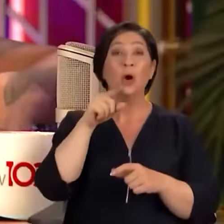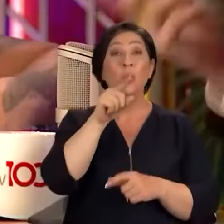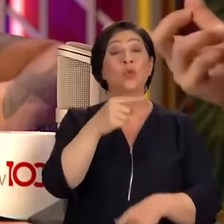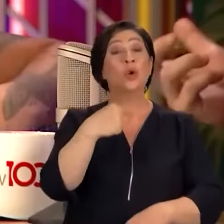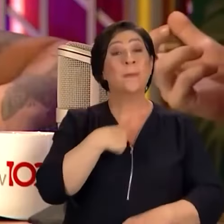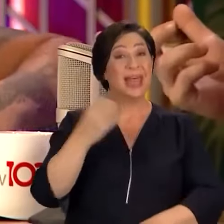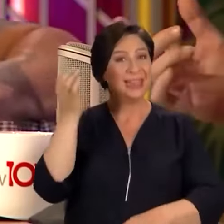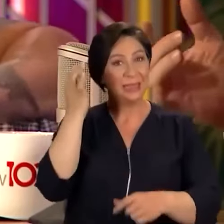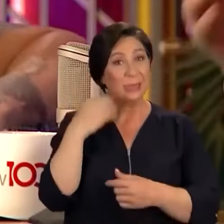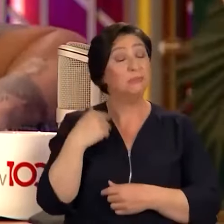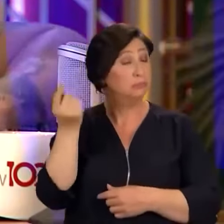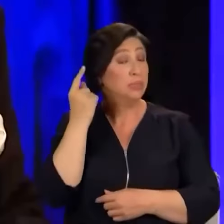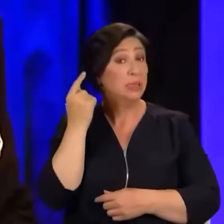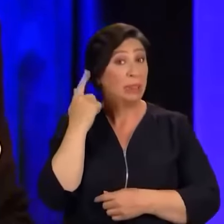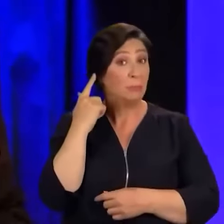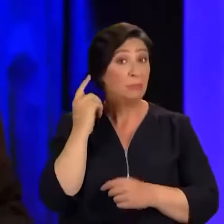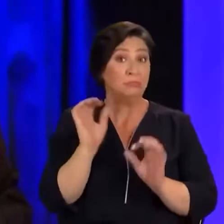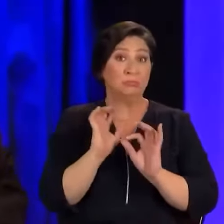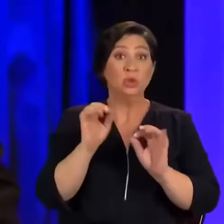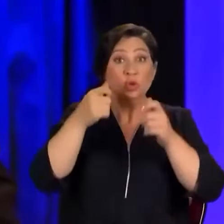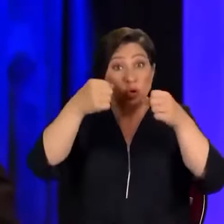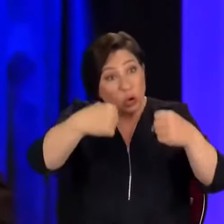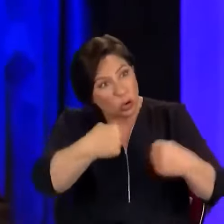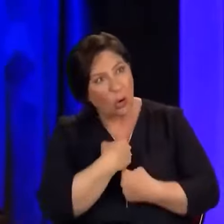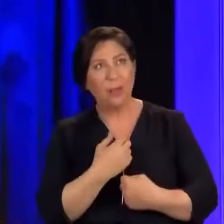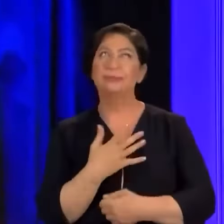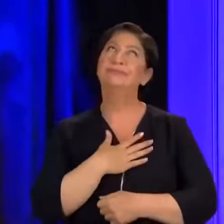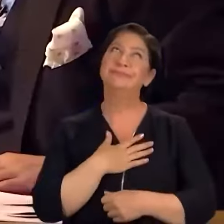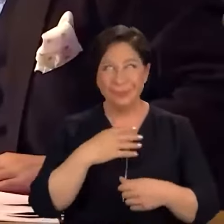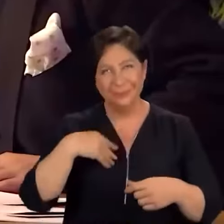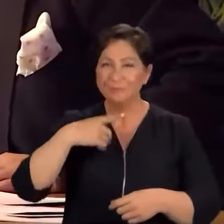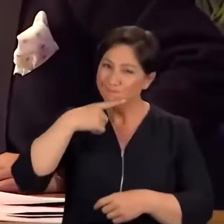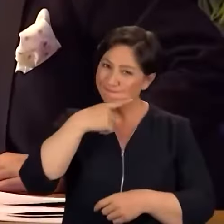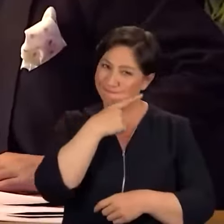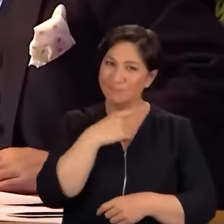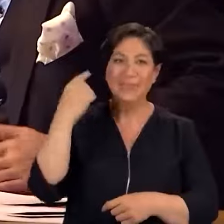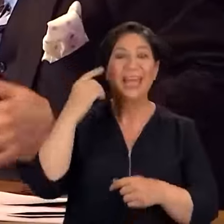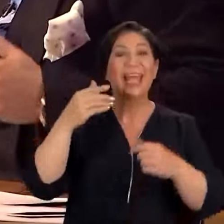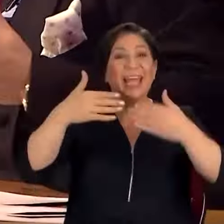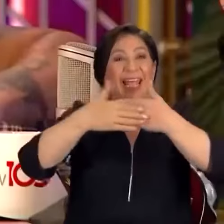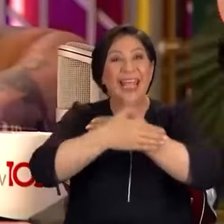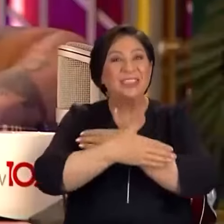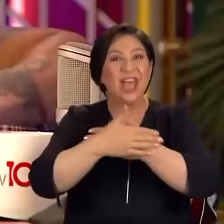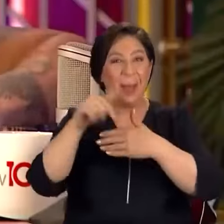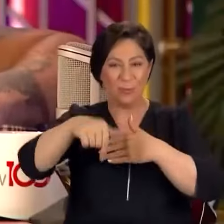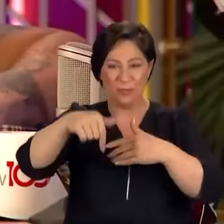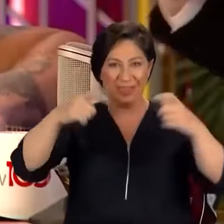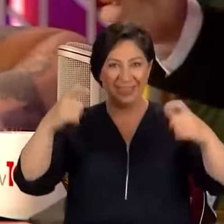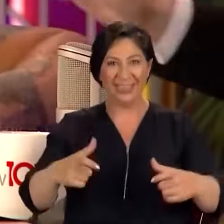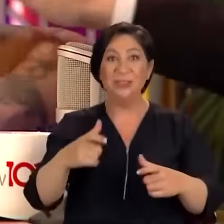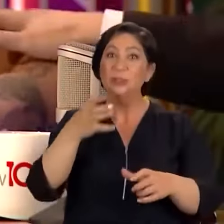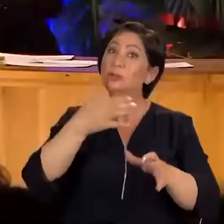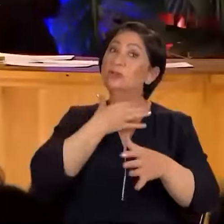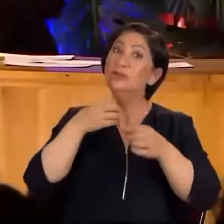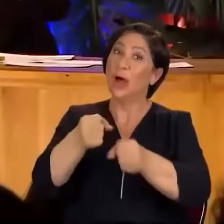bana dinlettin. Evet. Ve zorla dinlettin. burada kabare gecelerinde ben esir